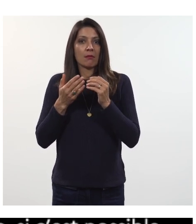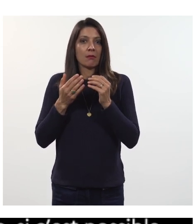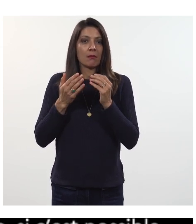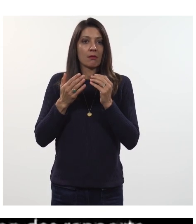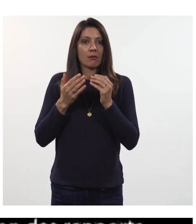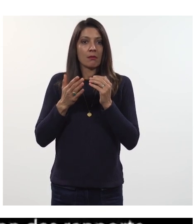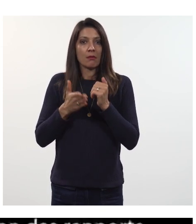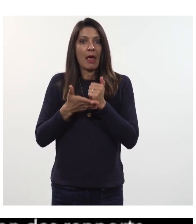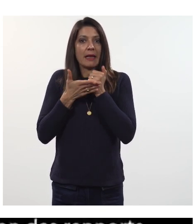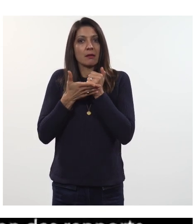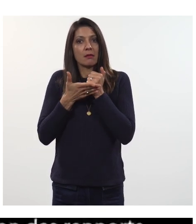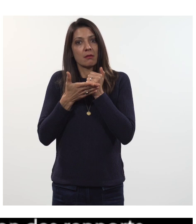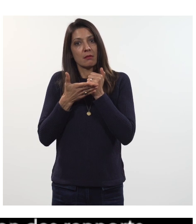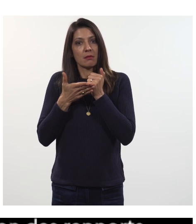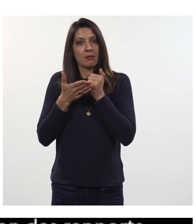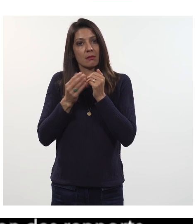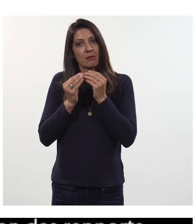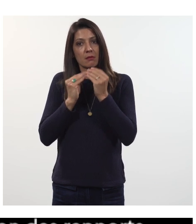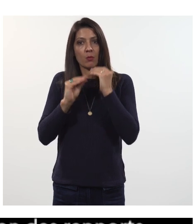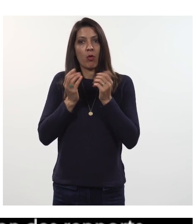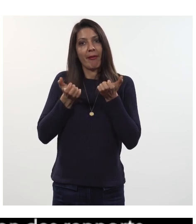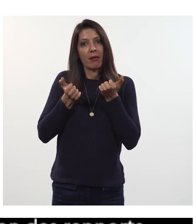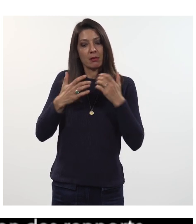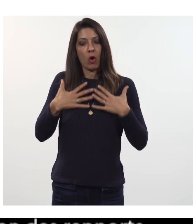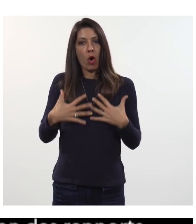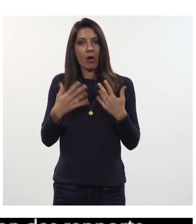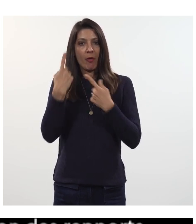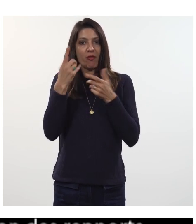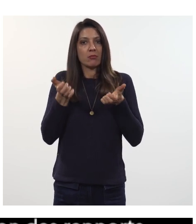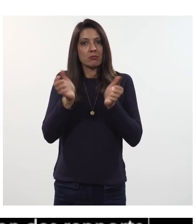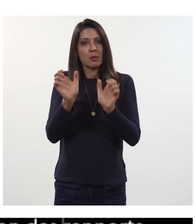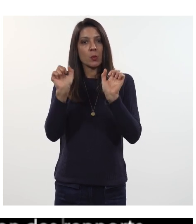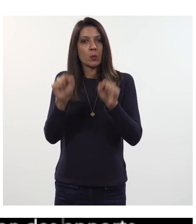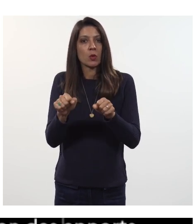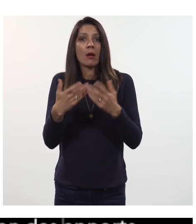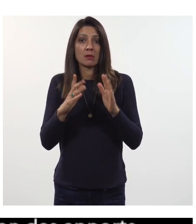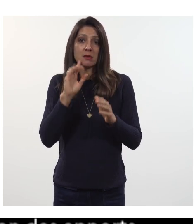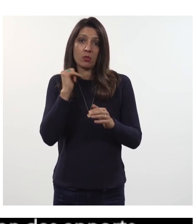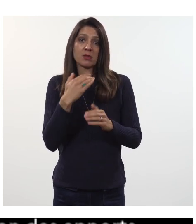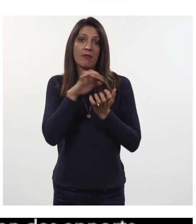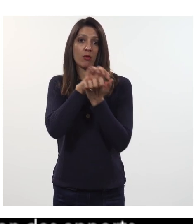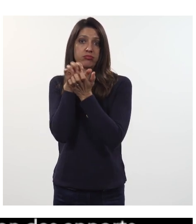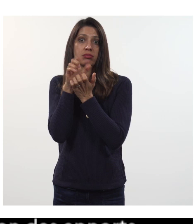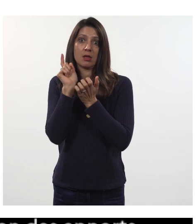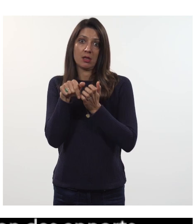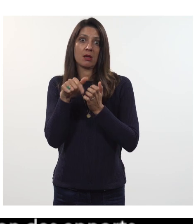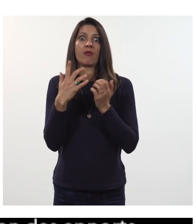niveau immunitaire. Et donc, au niveau de l'hygiène bucco-dentaire, c'est important de garder ce potentiel